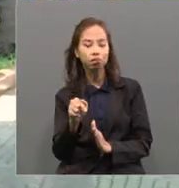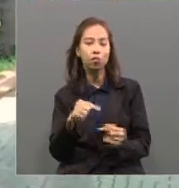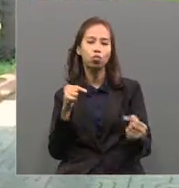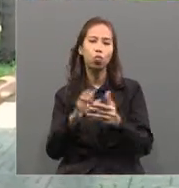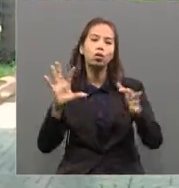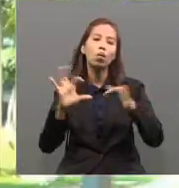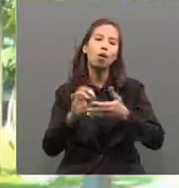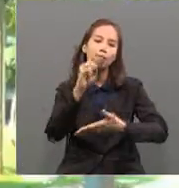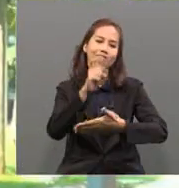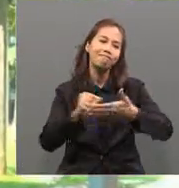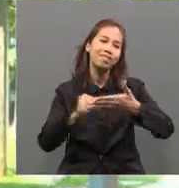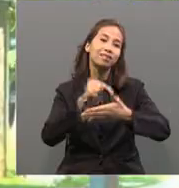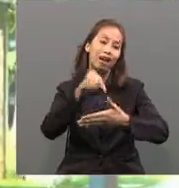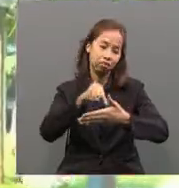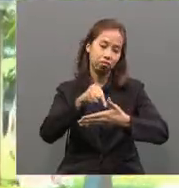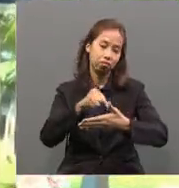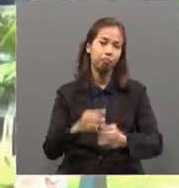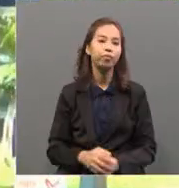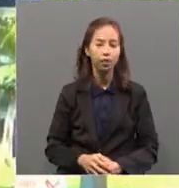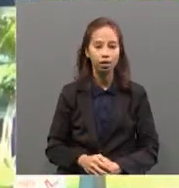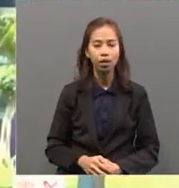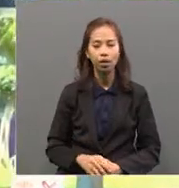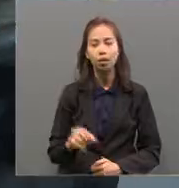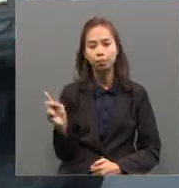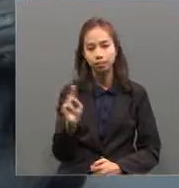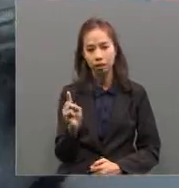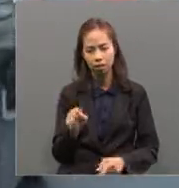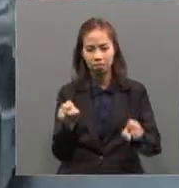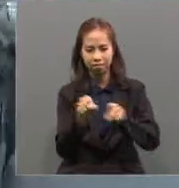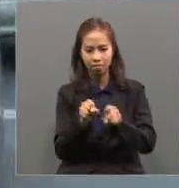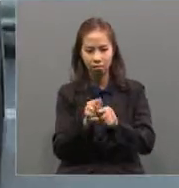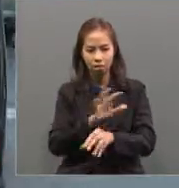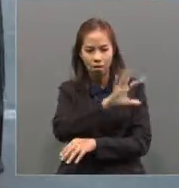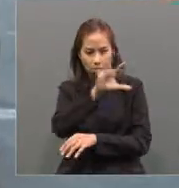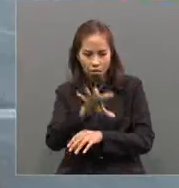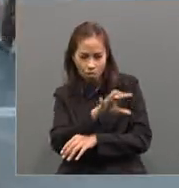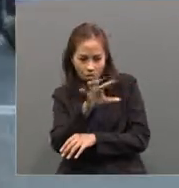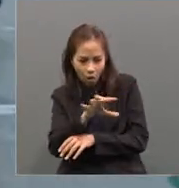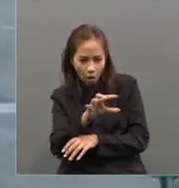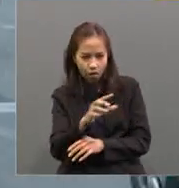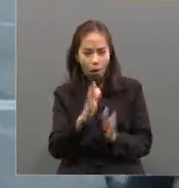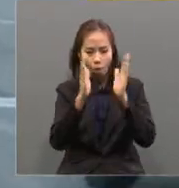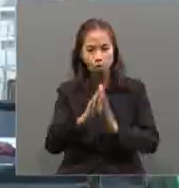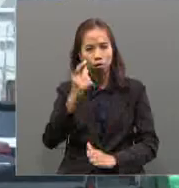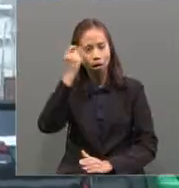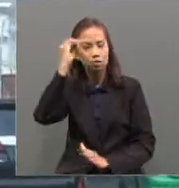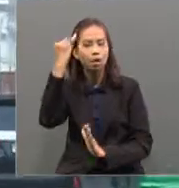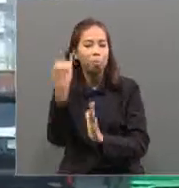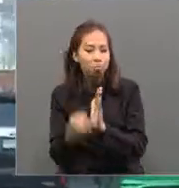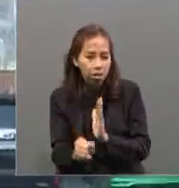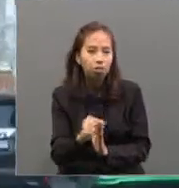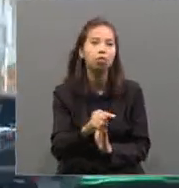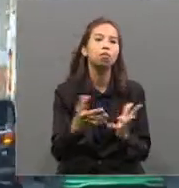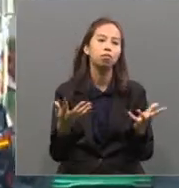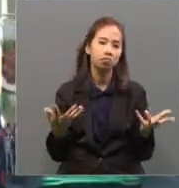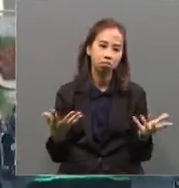ลือกตั้งส.ส.มาตรา73วงเล็บ5ก็คือหลอกลวงให้เข้าใจผิดในคะแนนนิยมของผู้สมัครหรือพรรคการเมืองเป็นเ